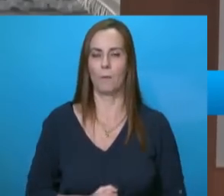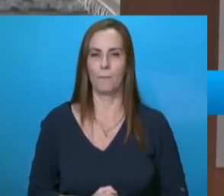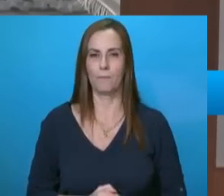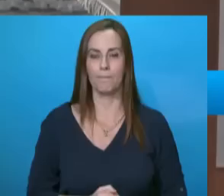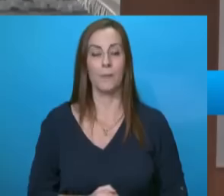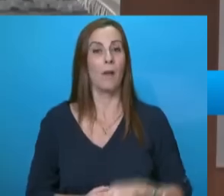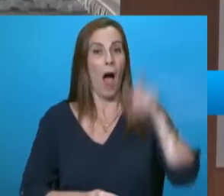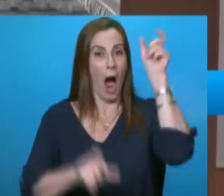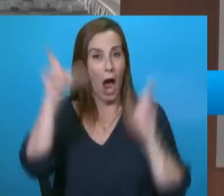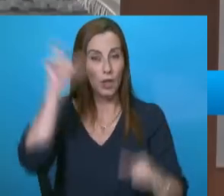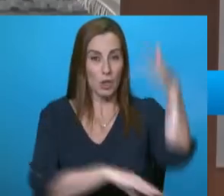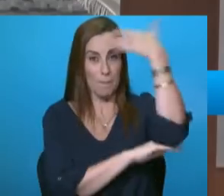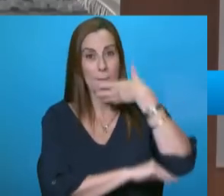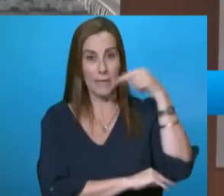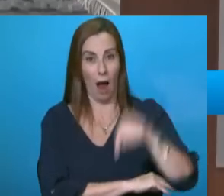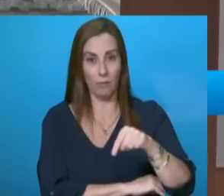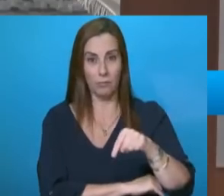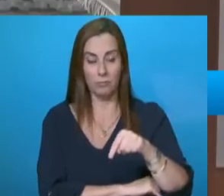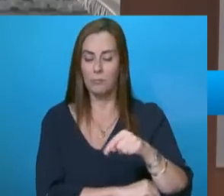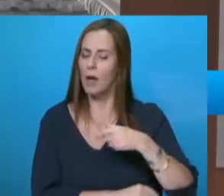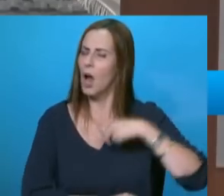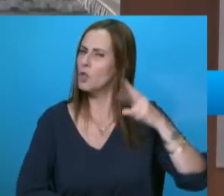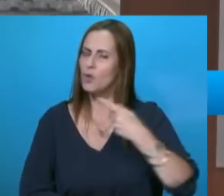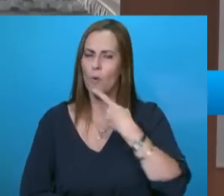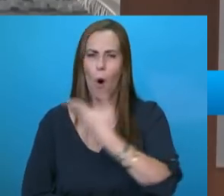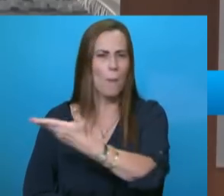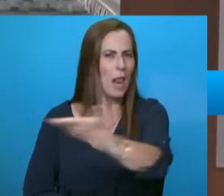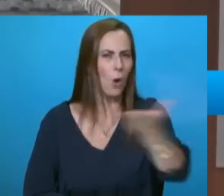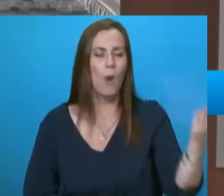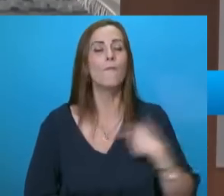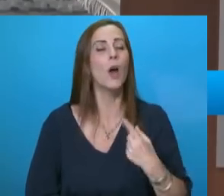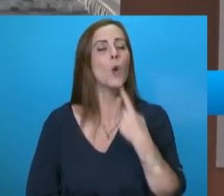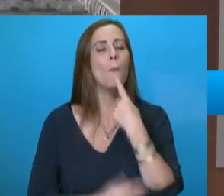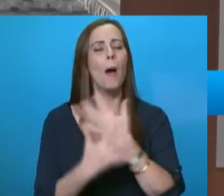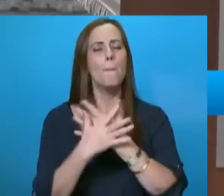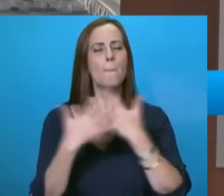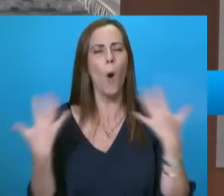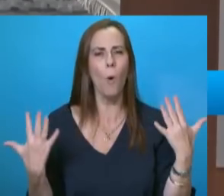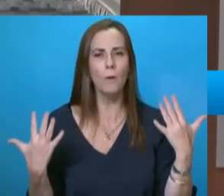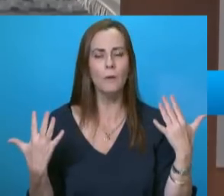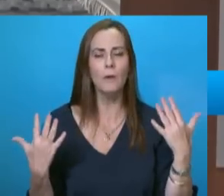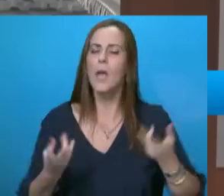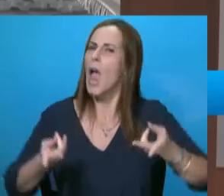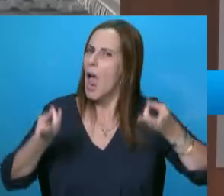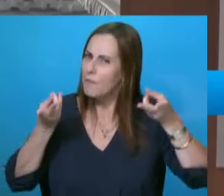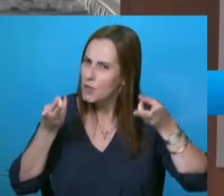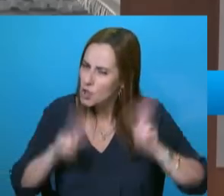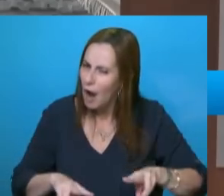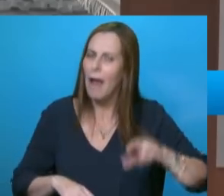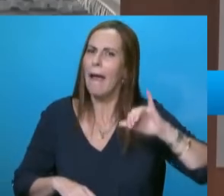אזרחי ישראל, אני שב ואומר באופן ברור, ניתן